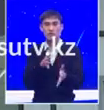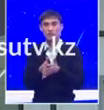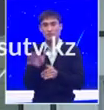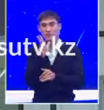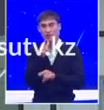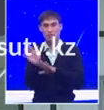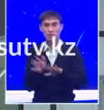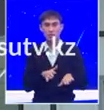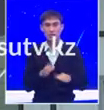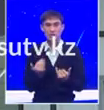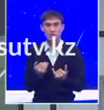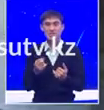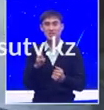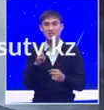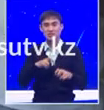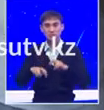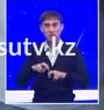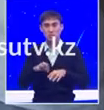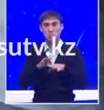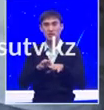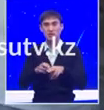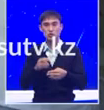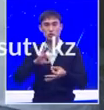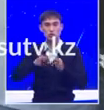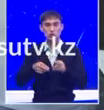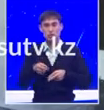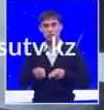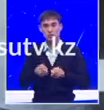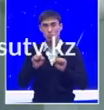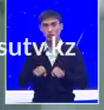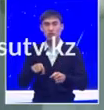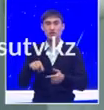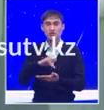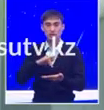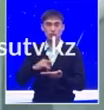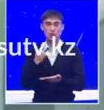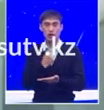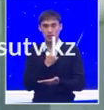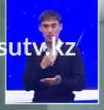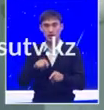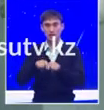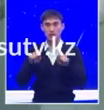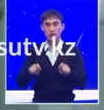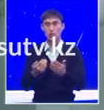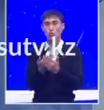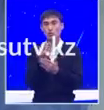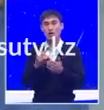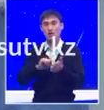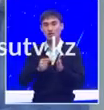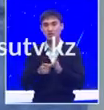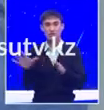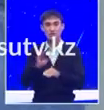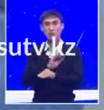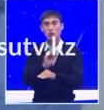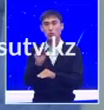Теперь диагностировать заболевание и проводить сложные хирургические манипуляции можно и в Талдыкургане. Для этого открыли новое отделение со всем необходимым